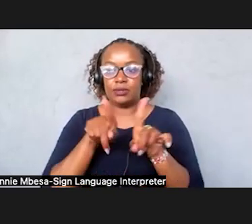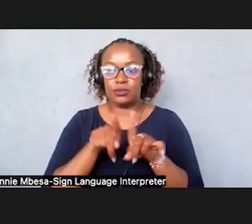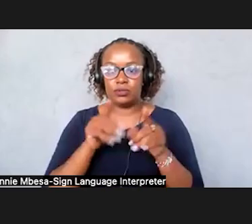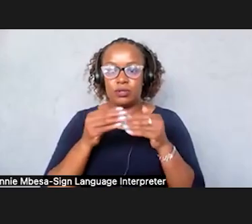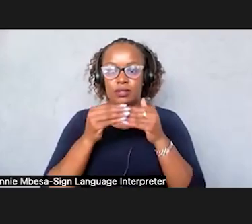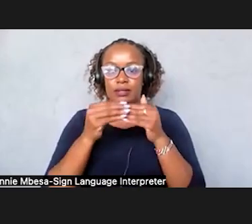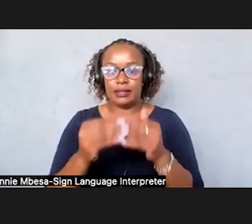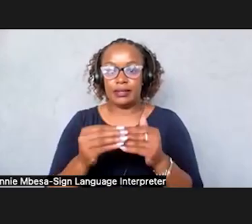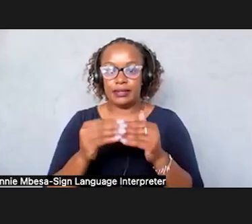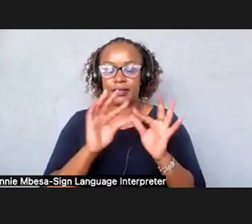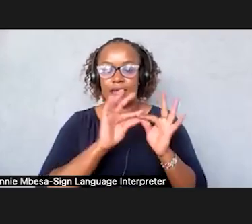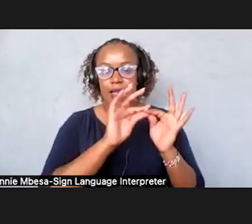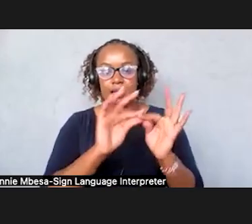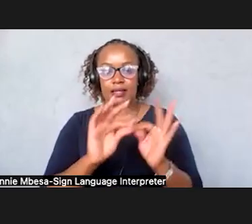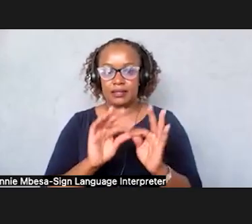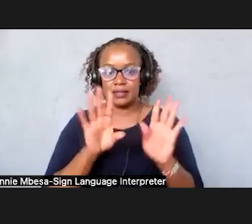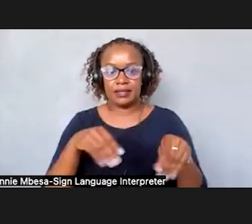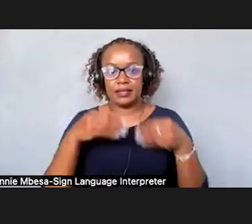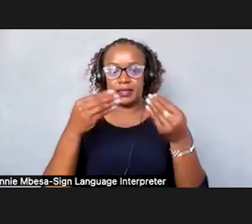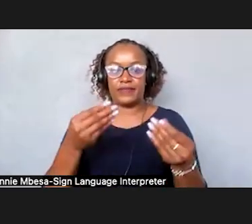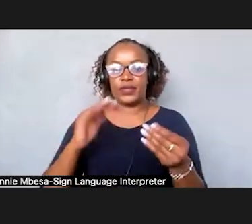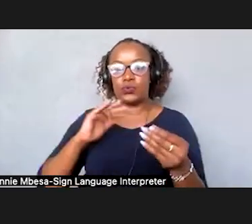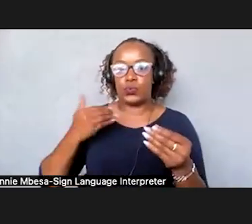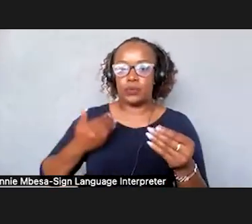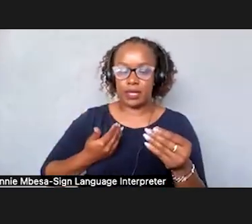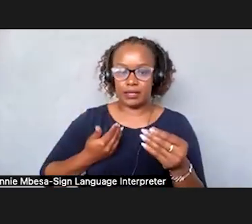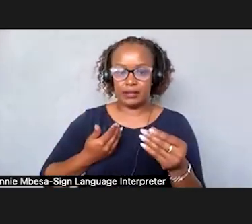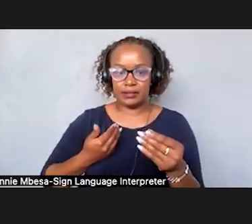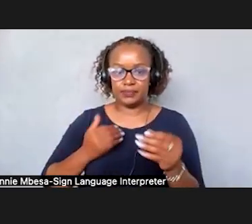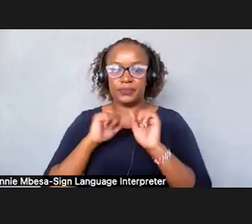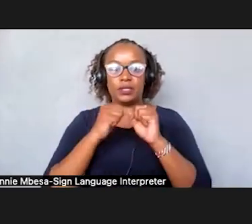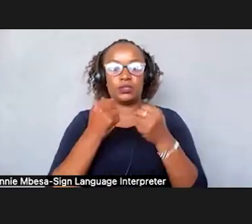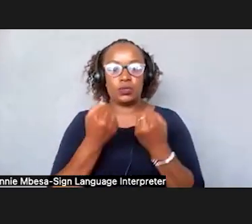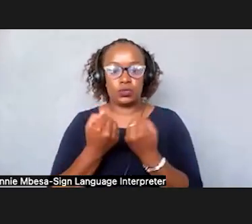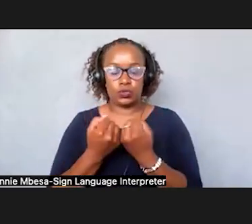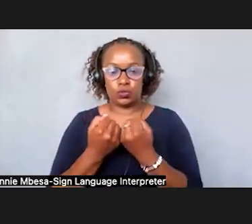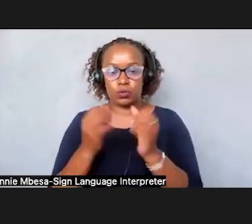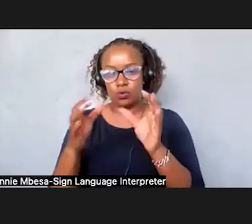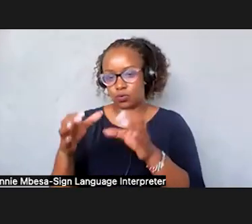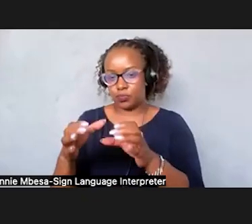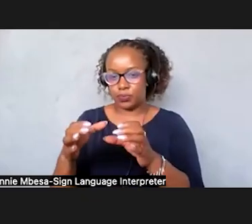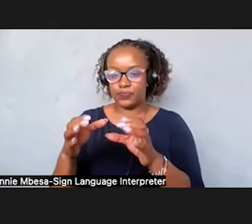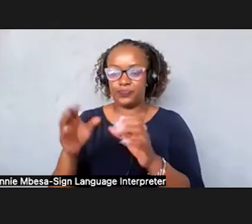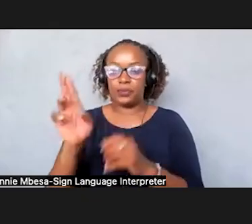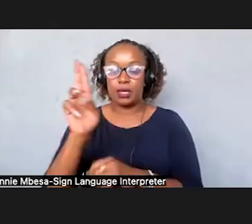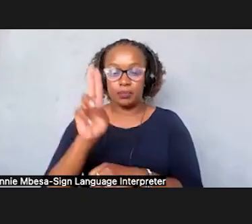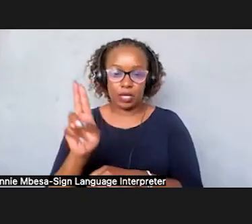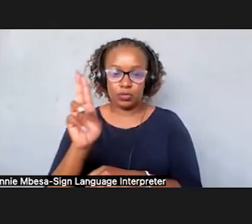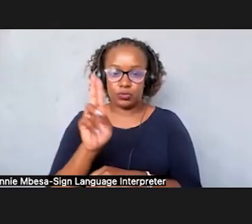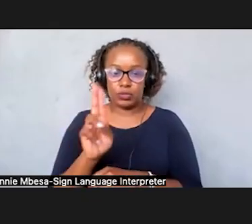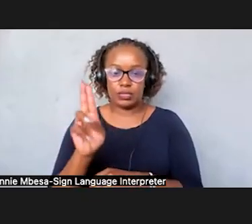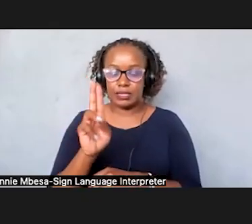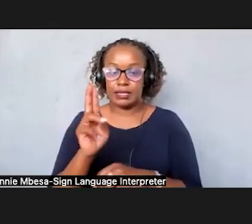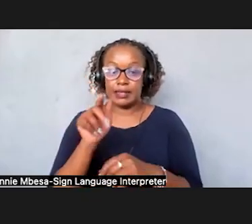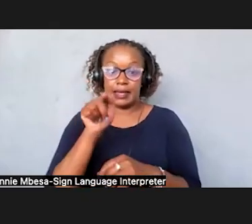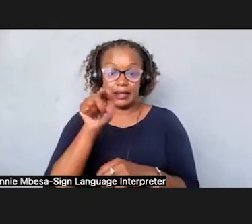is ሚኒስቴር ነው። given to the Women and Social Affairs Ministry. ያንን ስልጣን በመጠቀም ያው By using ሰስተናቢሊቲውን ለማረጋገጥ this mandate